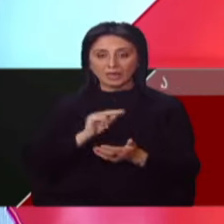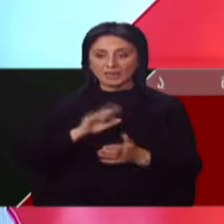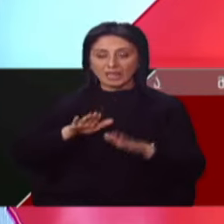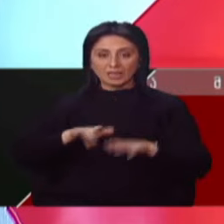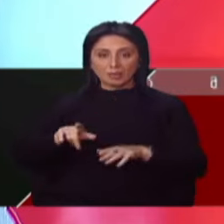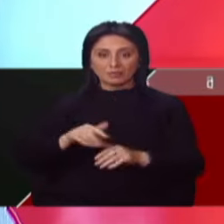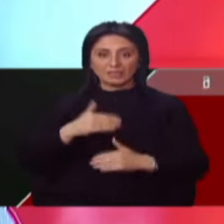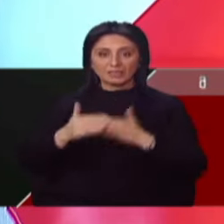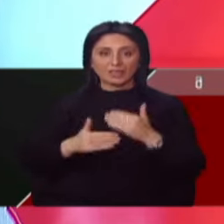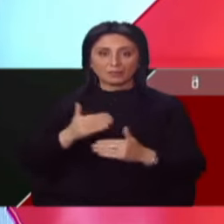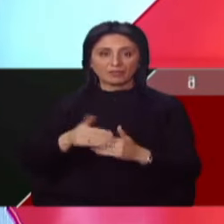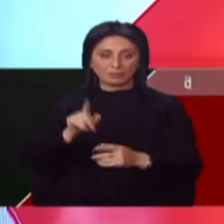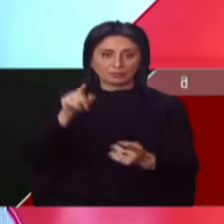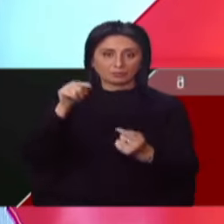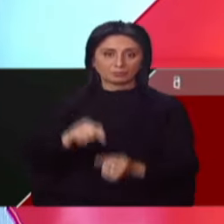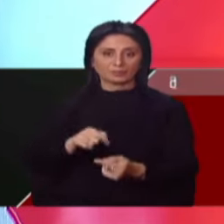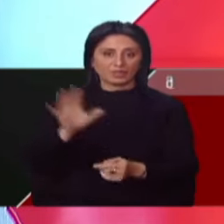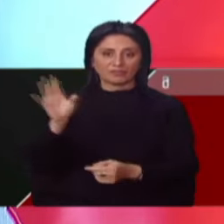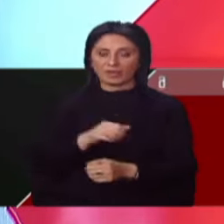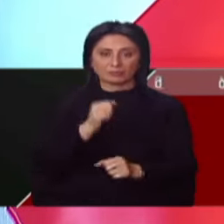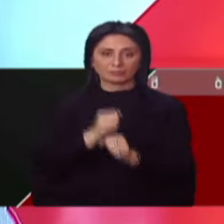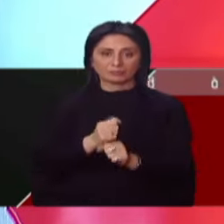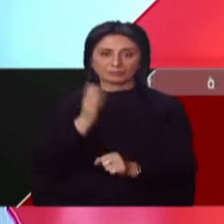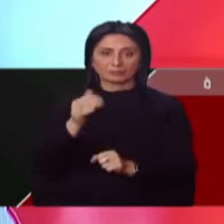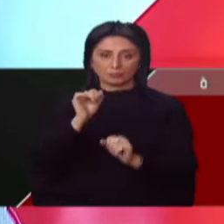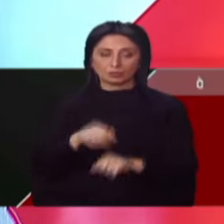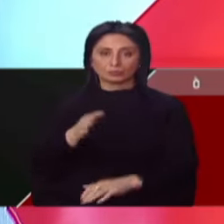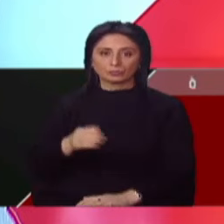თანამდებობაზე წარმატების მიღწევისთვის, რეალურად ყველაფერი ეს